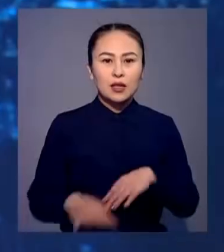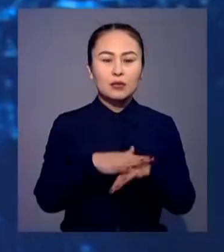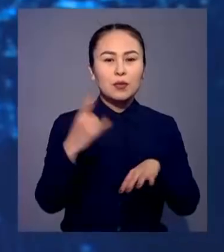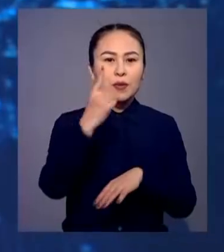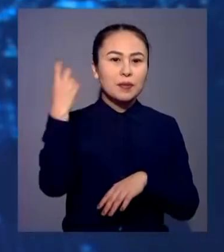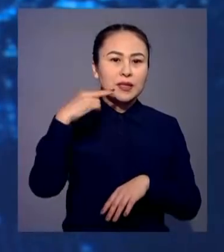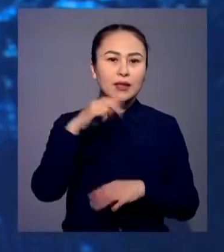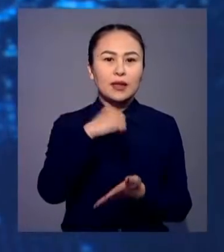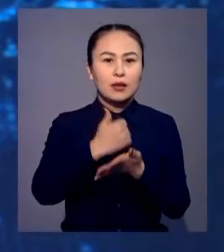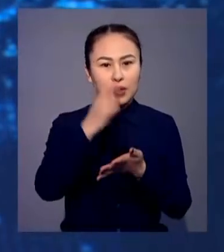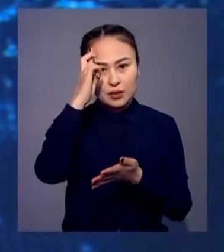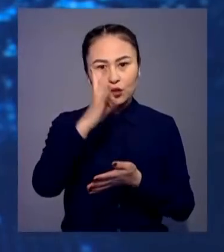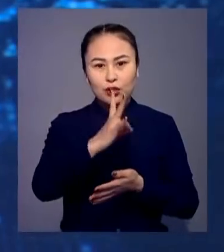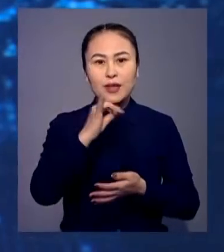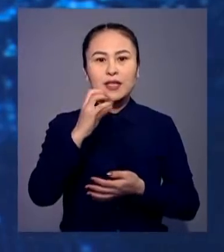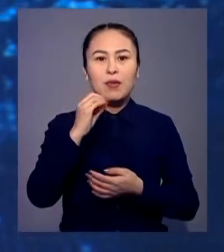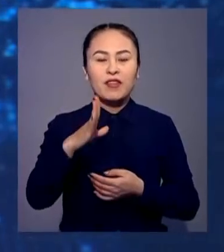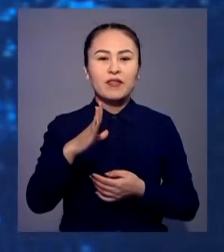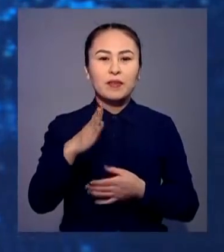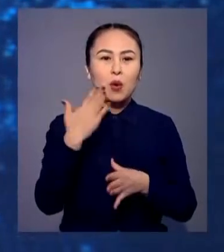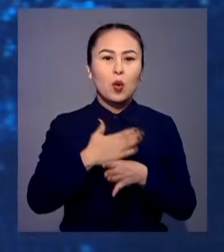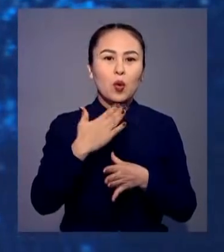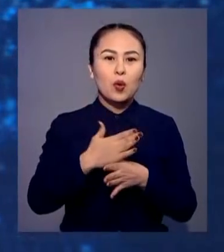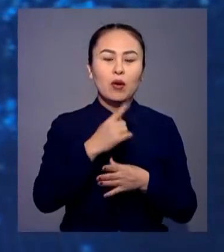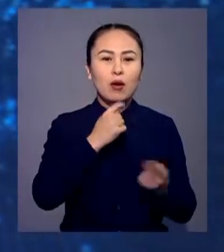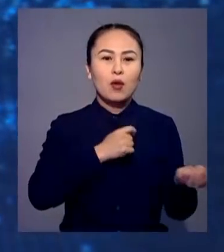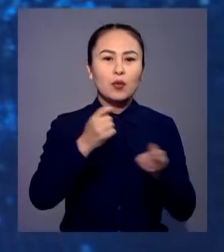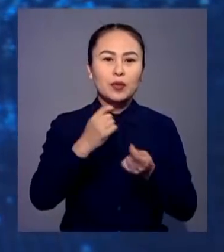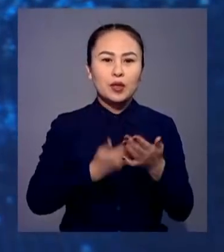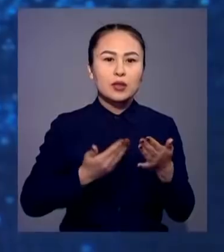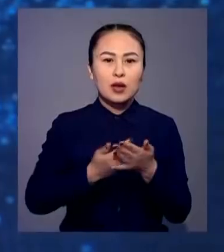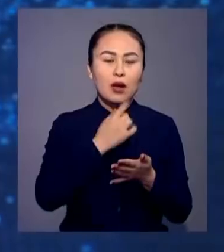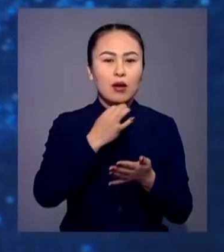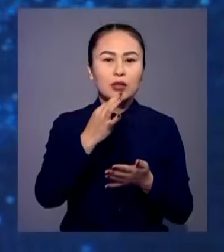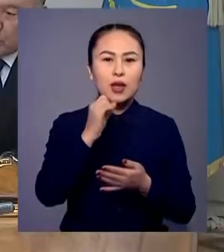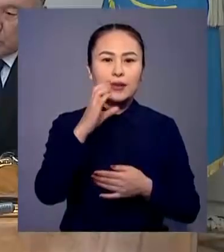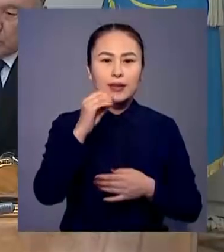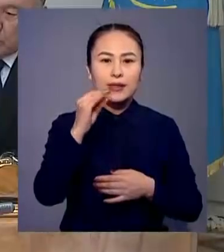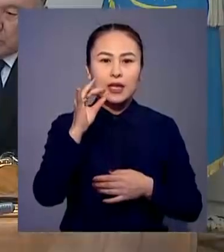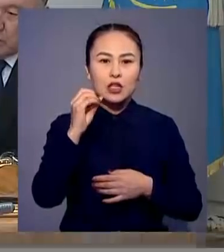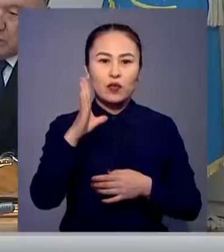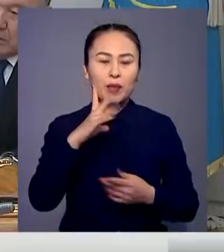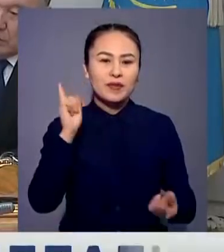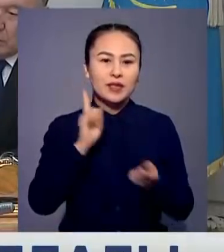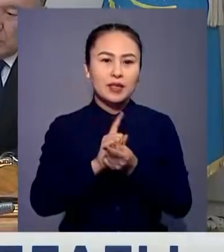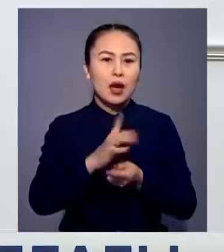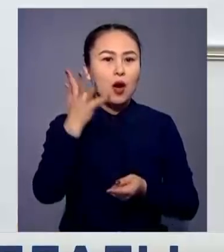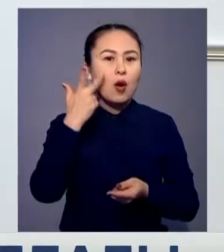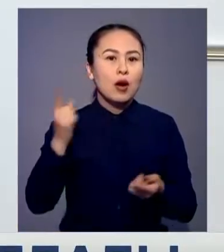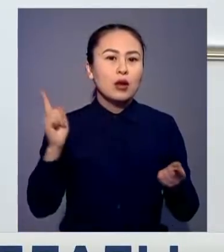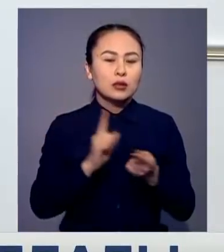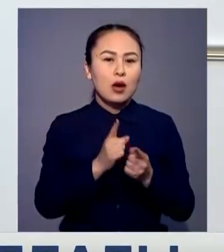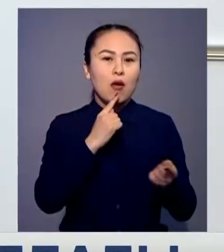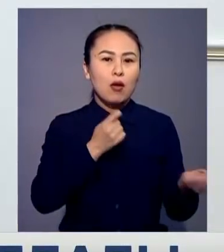Еліміздің тұңғыш президенті елбасы Нұрсұлтан Назарбаев президент көмекшісі қауіпсіздік кеңесінің хатшысы Әсет Исекешевті қабылдады.